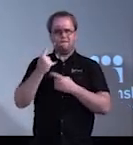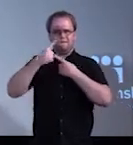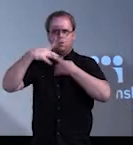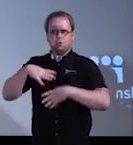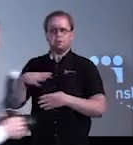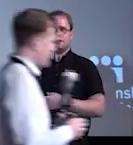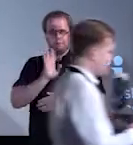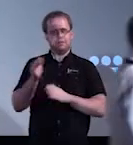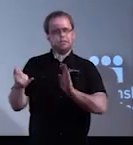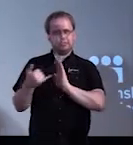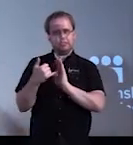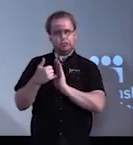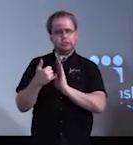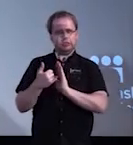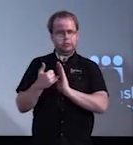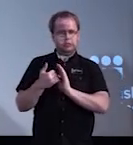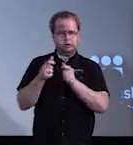i skrivelsen.